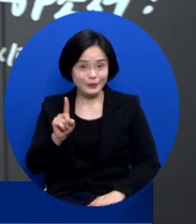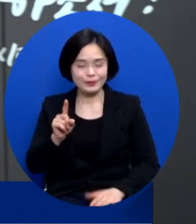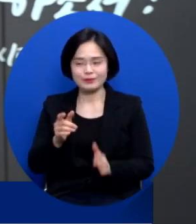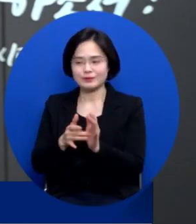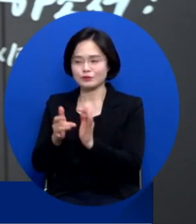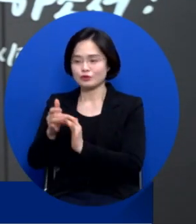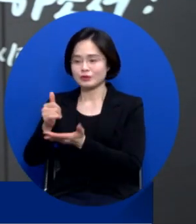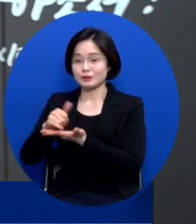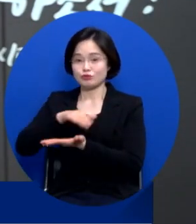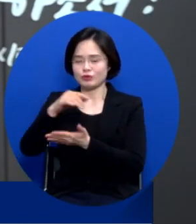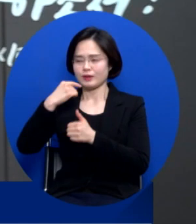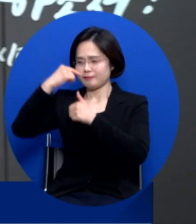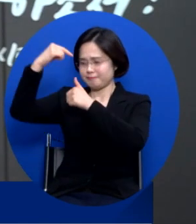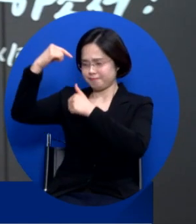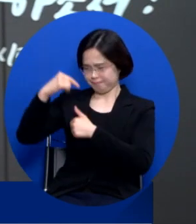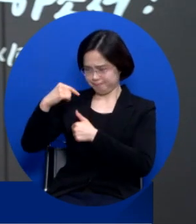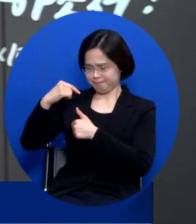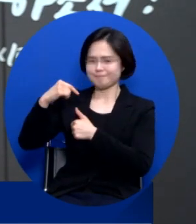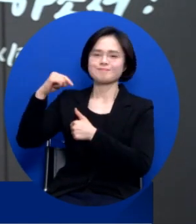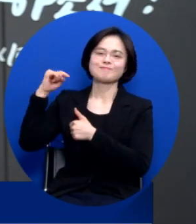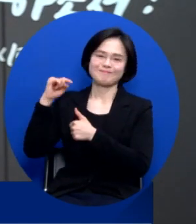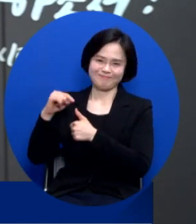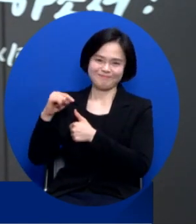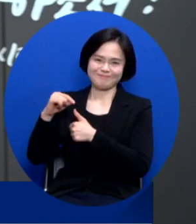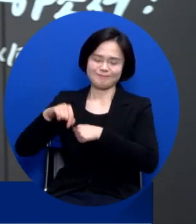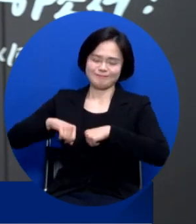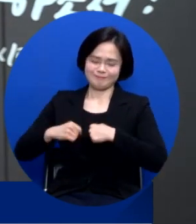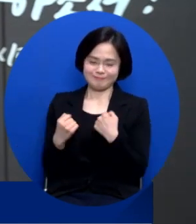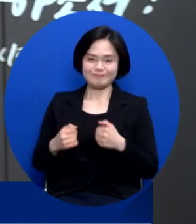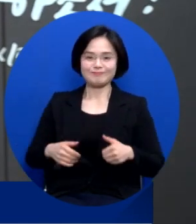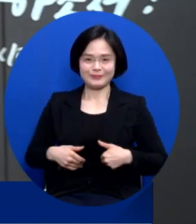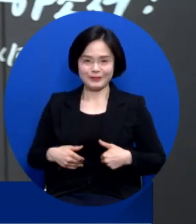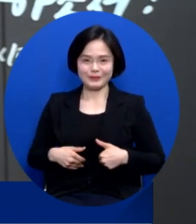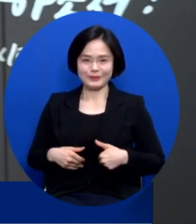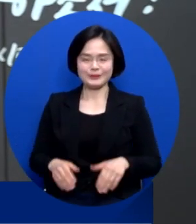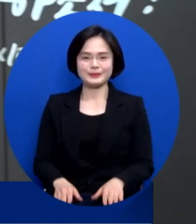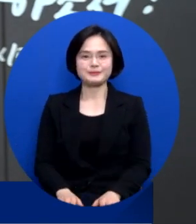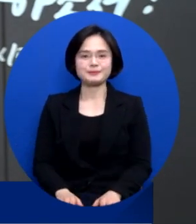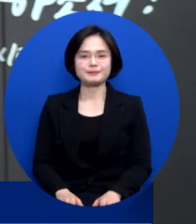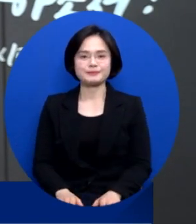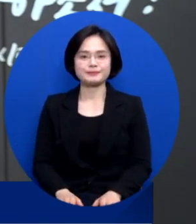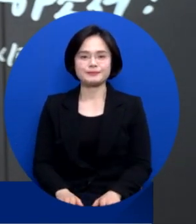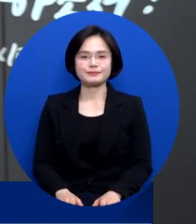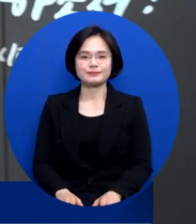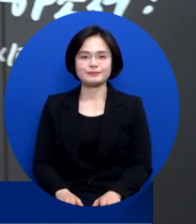가장 중요한 그런 과제이고 또 사명이죠. 정말